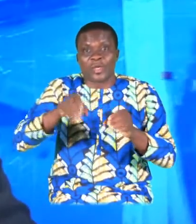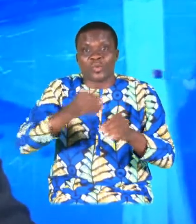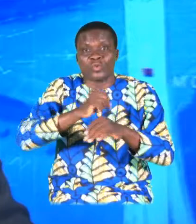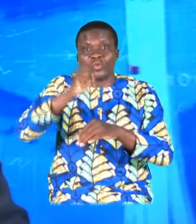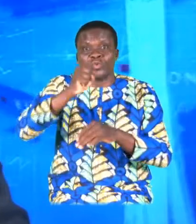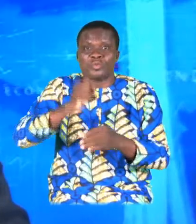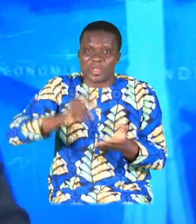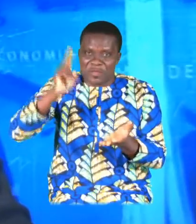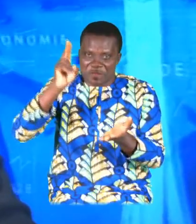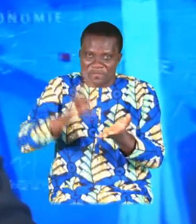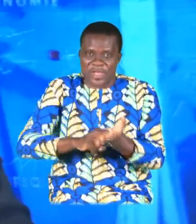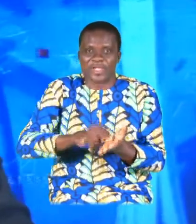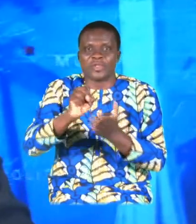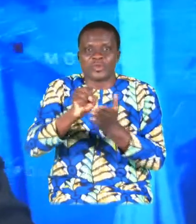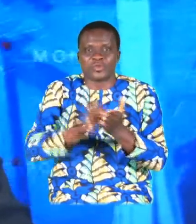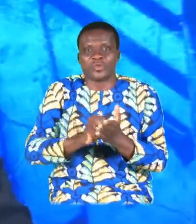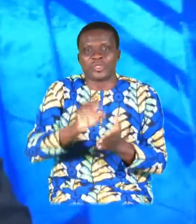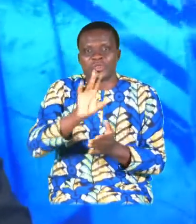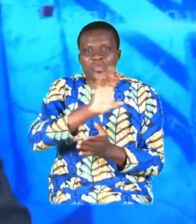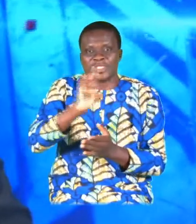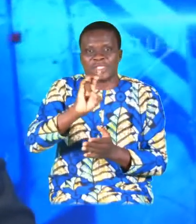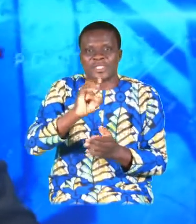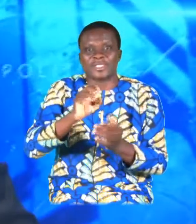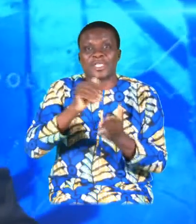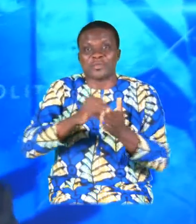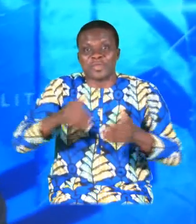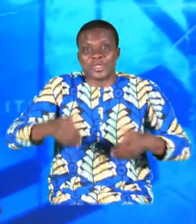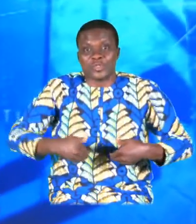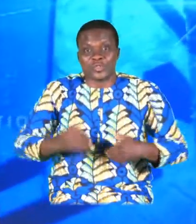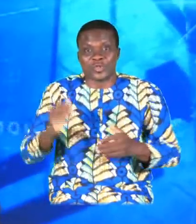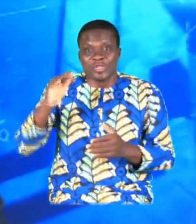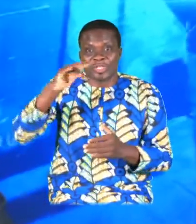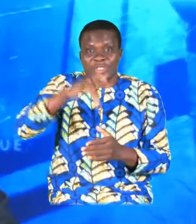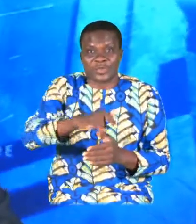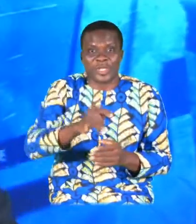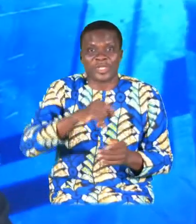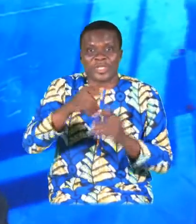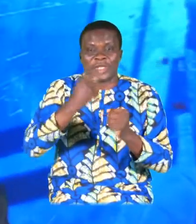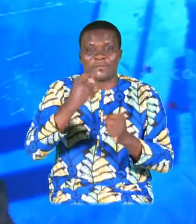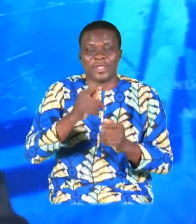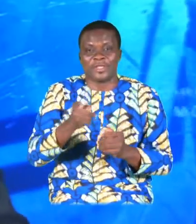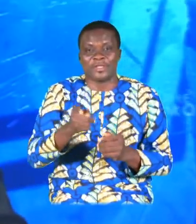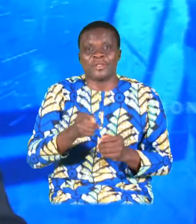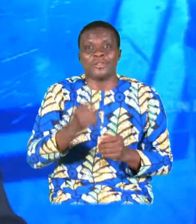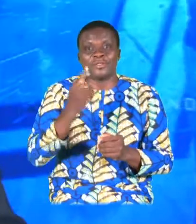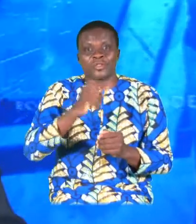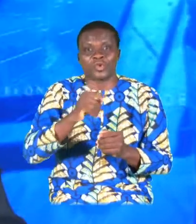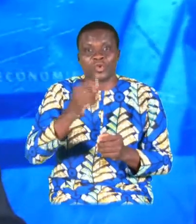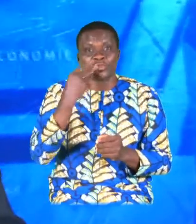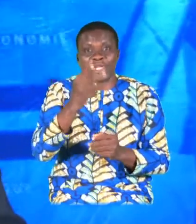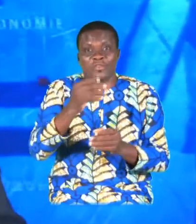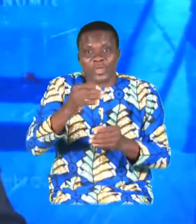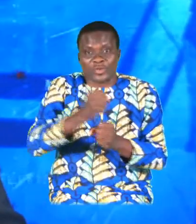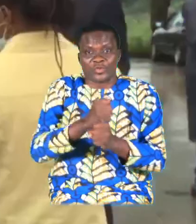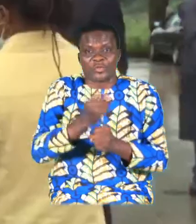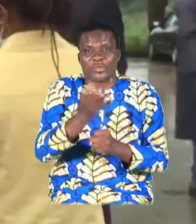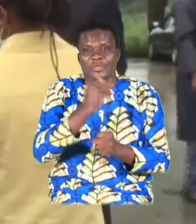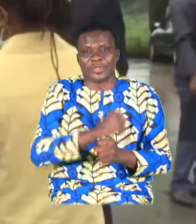le statut de 700 000 jeunes migrants, un revers pour Trump. Jérôme Ongbo pour le récit.